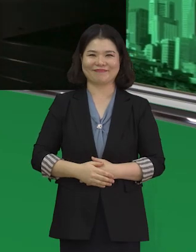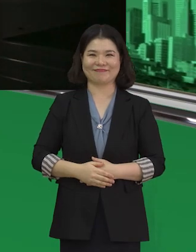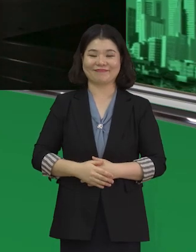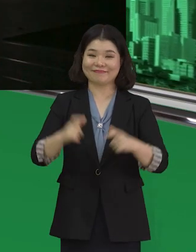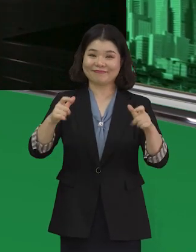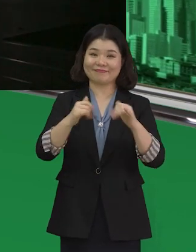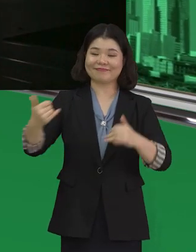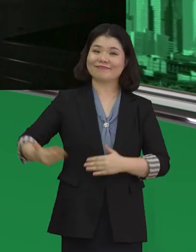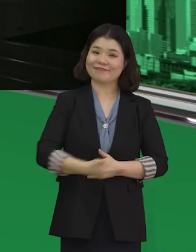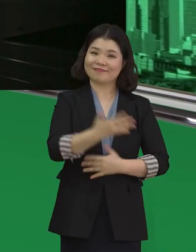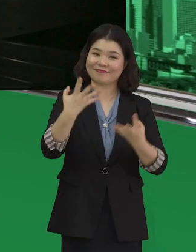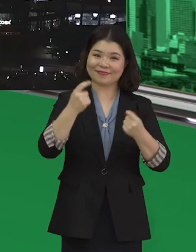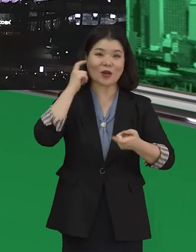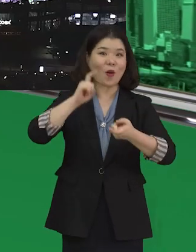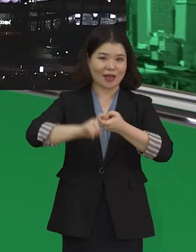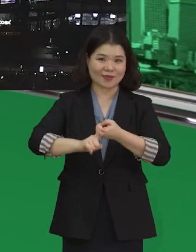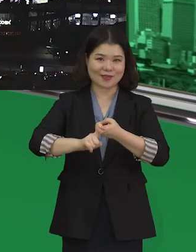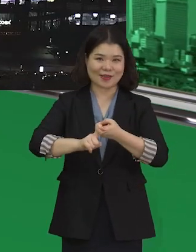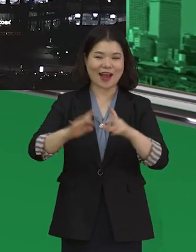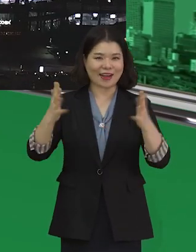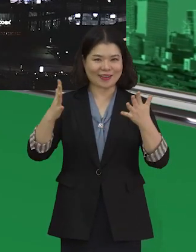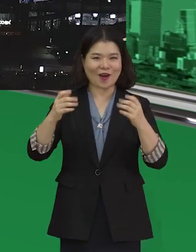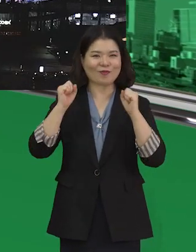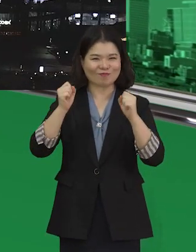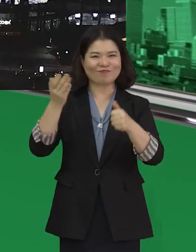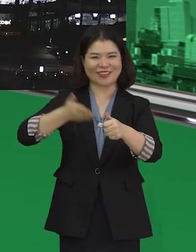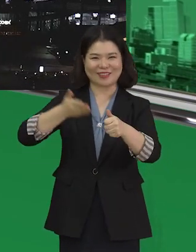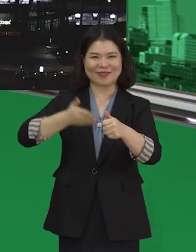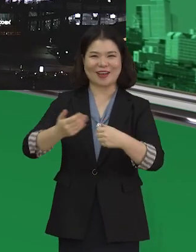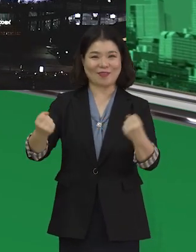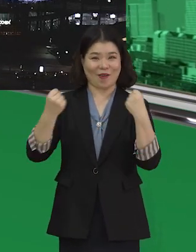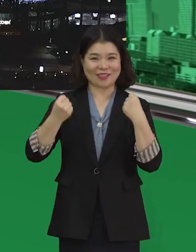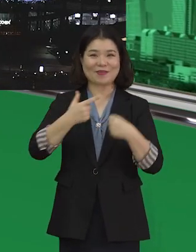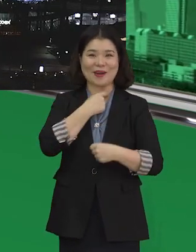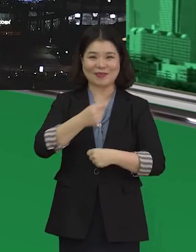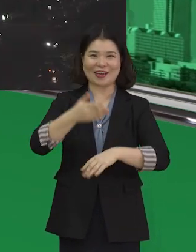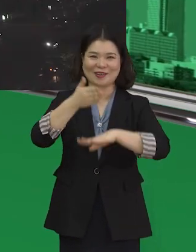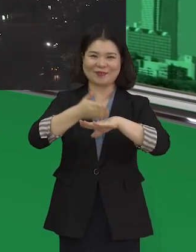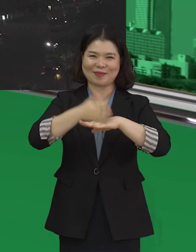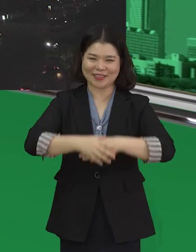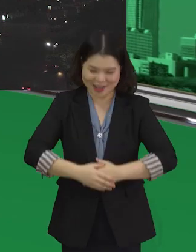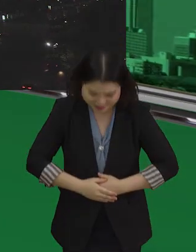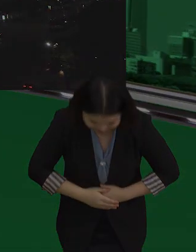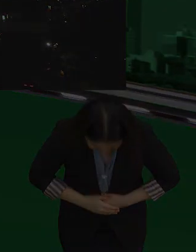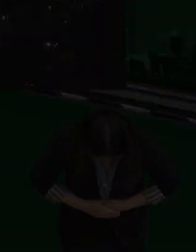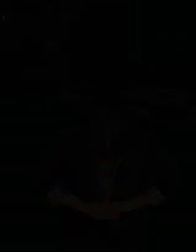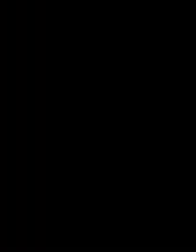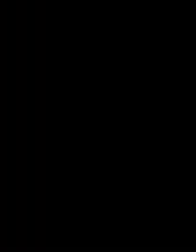구민 여러분의 많은 관심과 성원을 부탁드립니다. 건강하시기 바랍니다. 감사합니다.